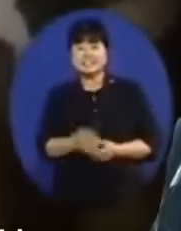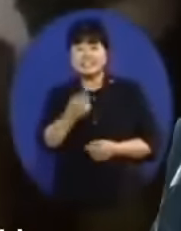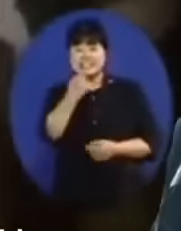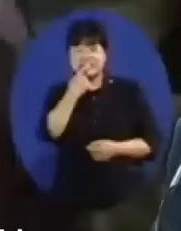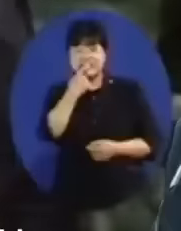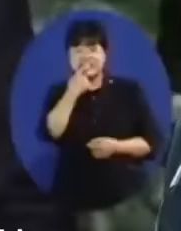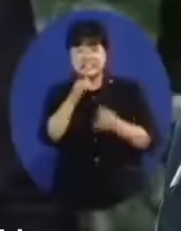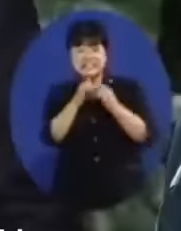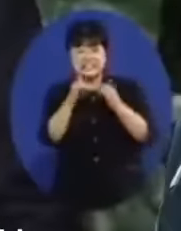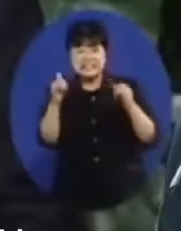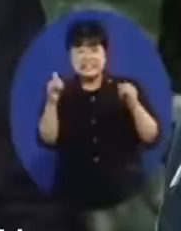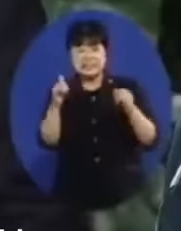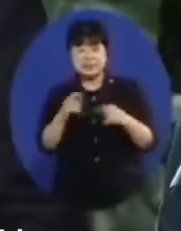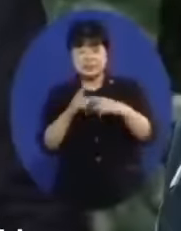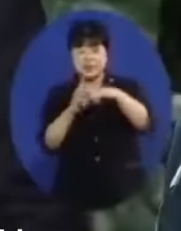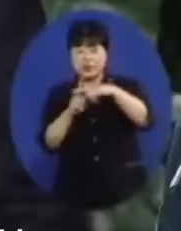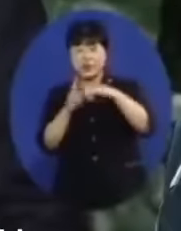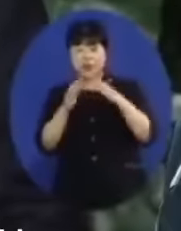교회들